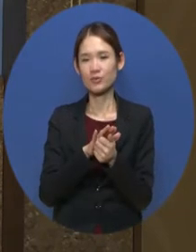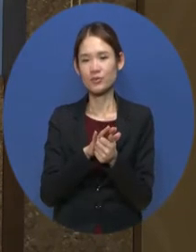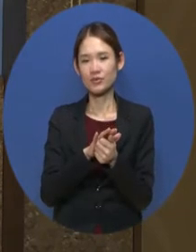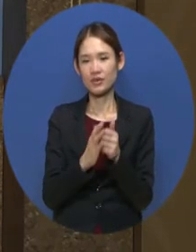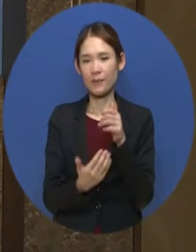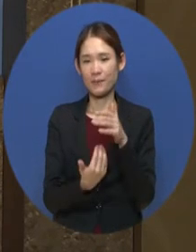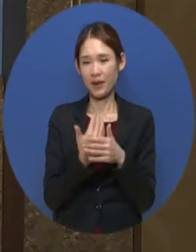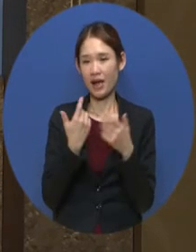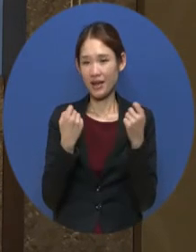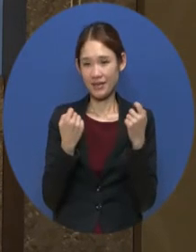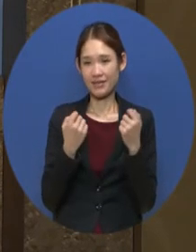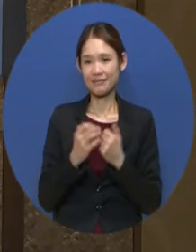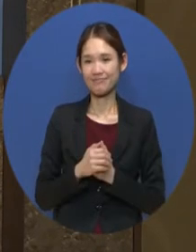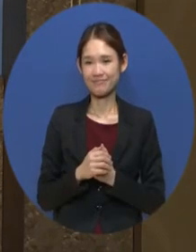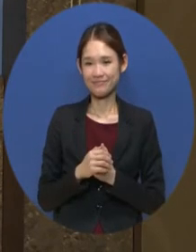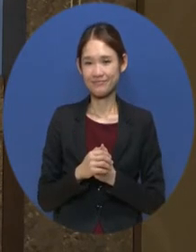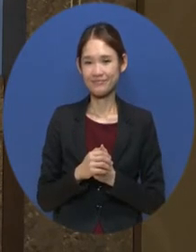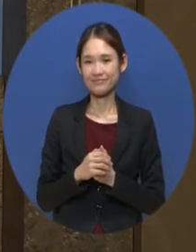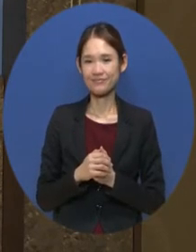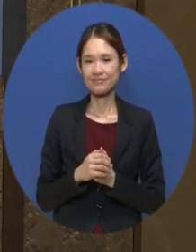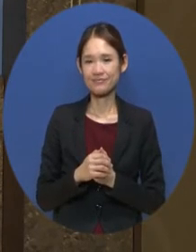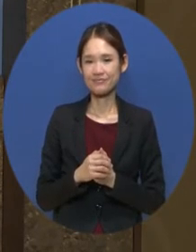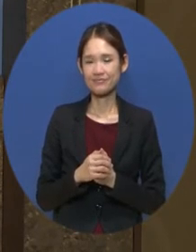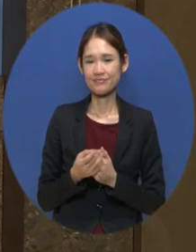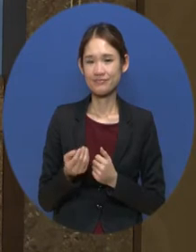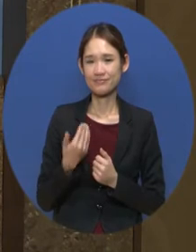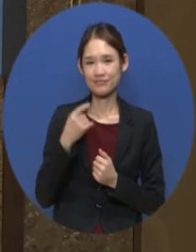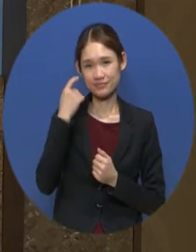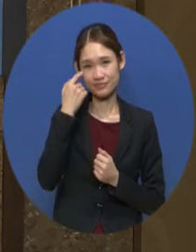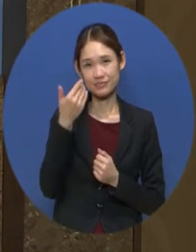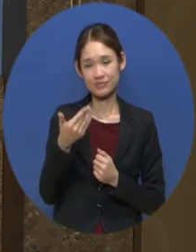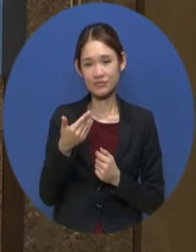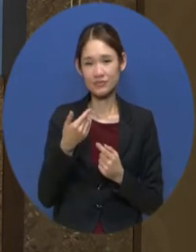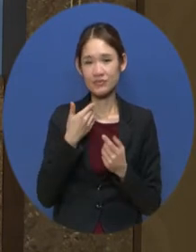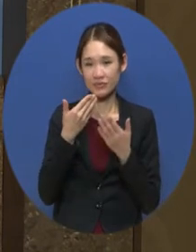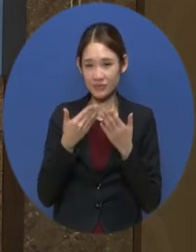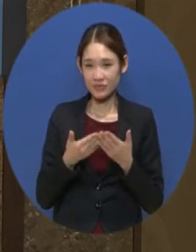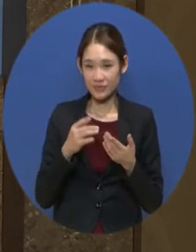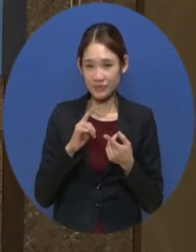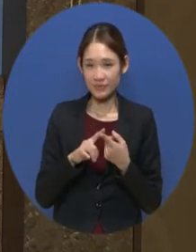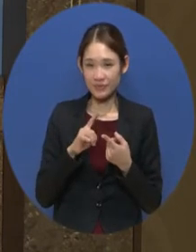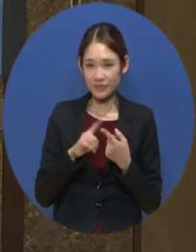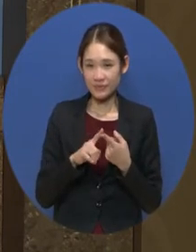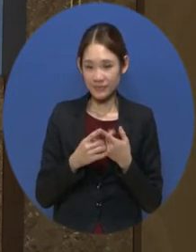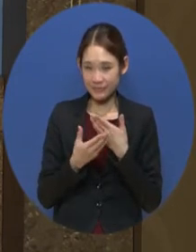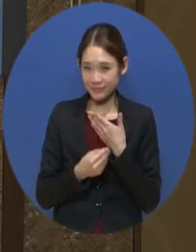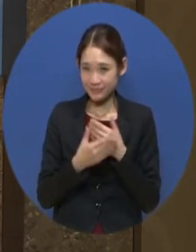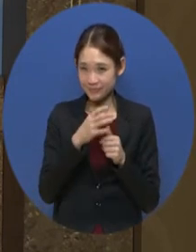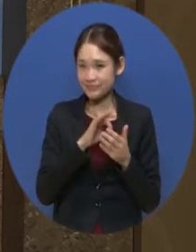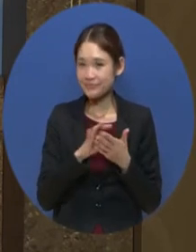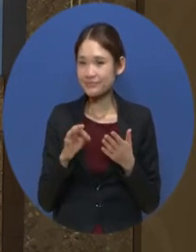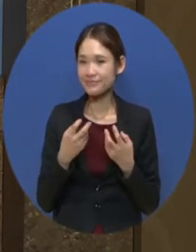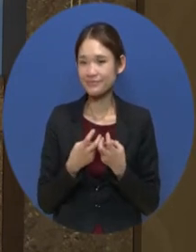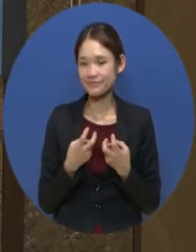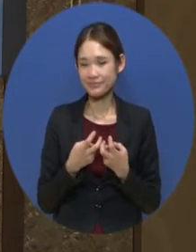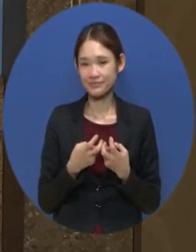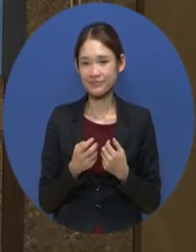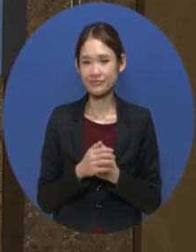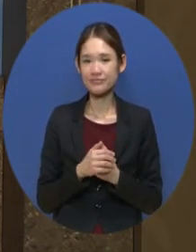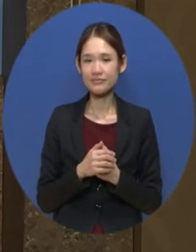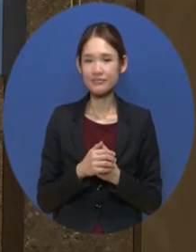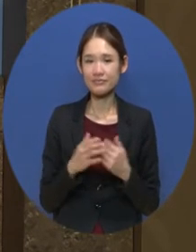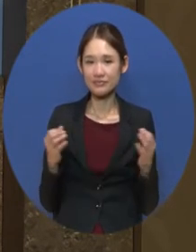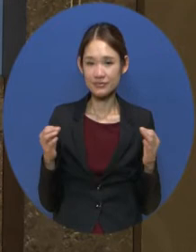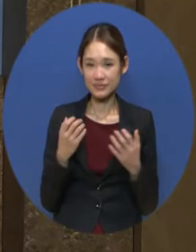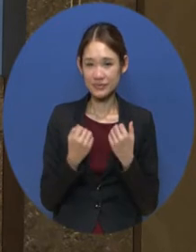이 서비스가 되지 않나 싶습니다. 네. 네. 그래서 앞서 그 질문해 주신 것처럼 이 네. 어플리케이션 그럼 어떻게 활용을 하는지 제가 네.